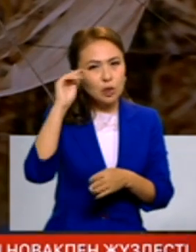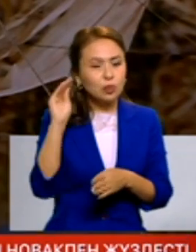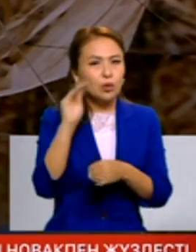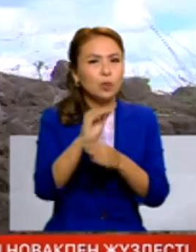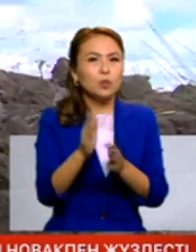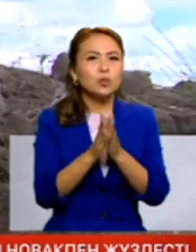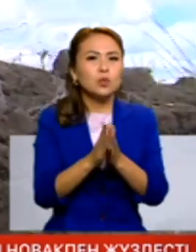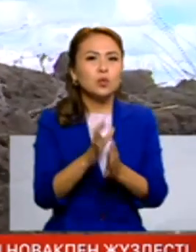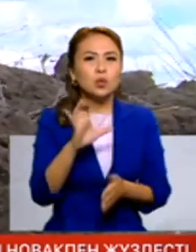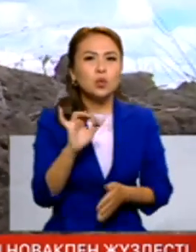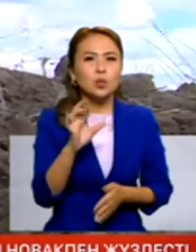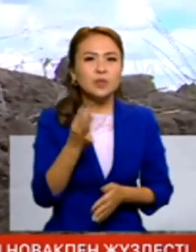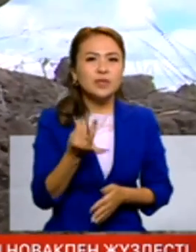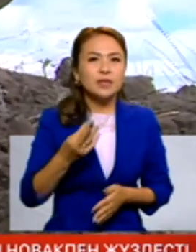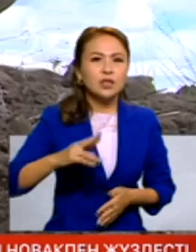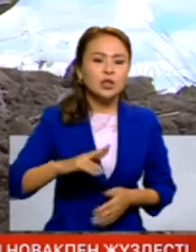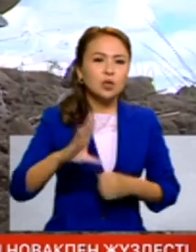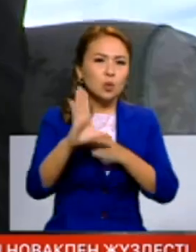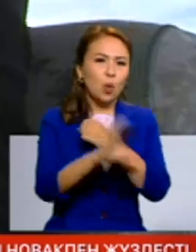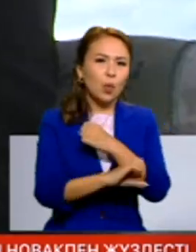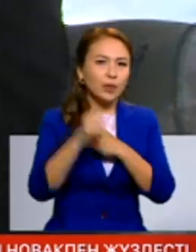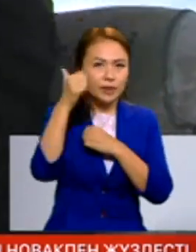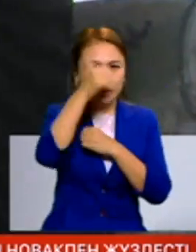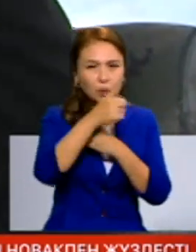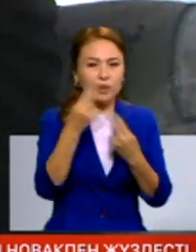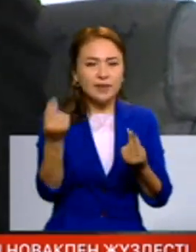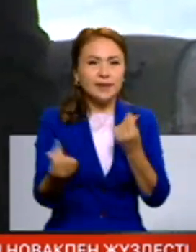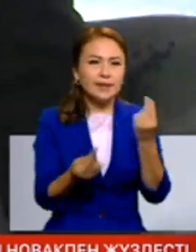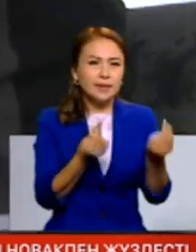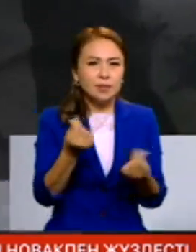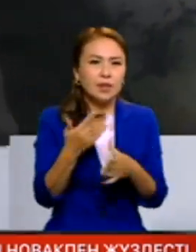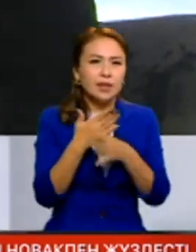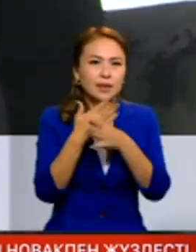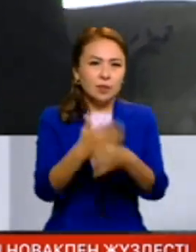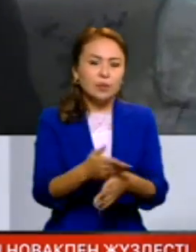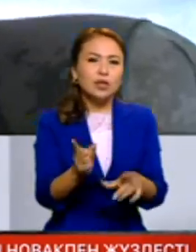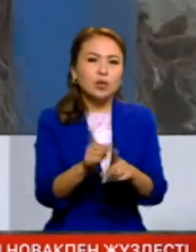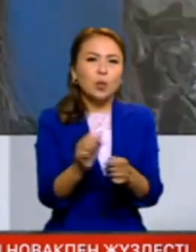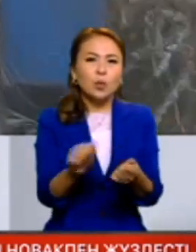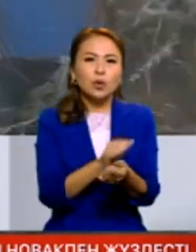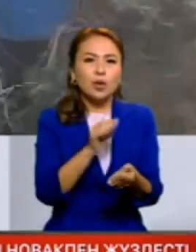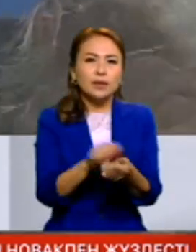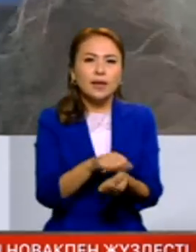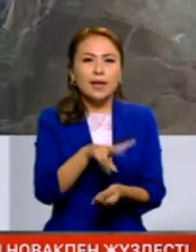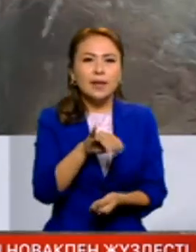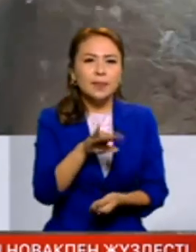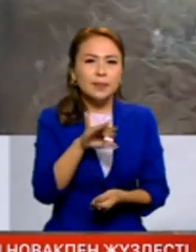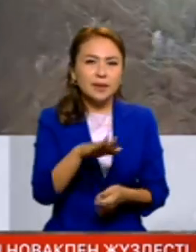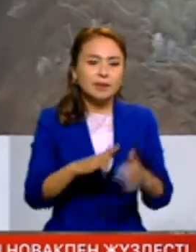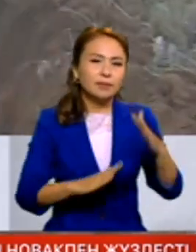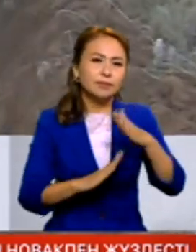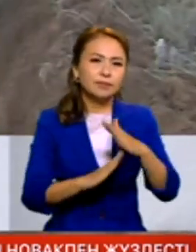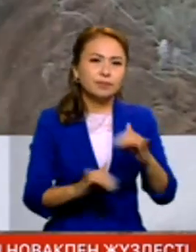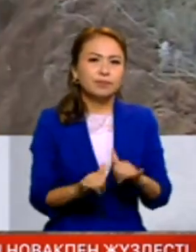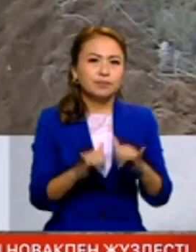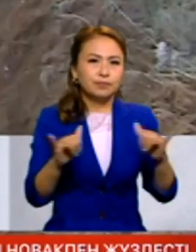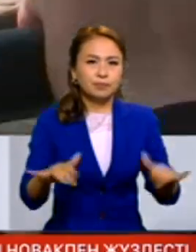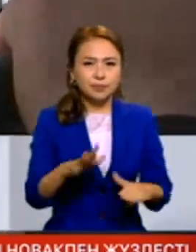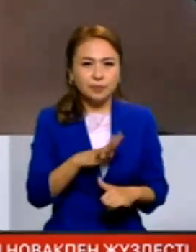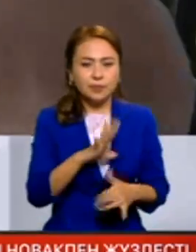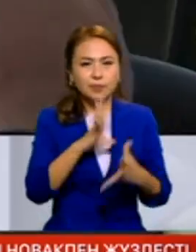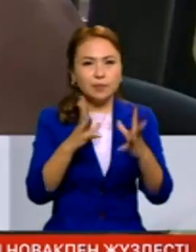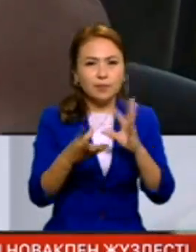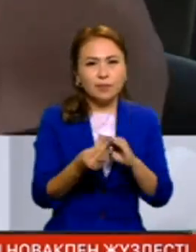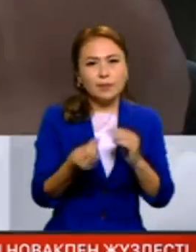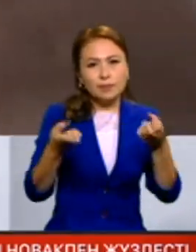ұзартуды сұраған. Субсидияны жыл соңына дейін төлеуді, лизингпен берілетін кептіргіш құралдардың лимитін арттыруды да талап еткен.